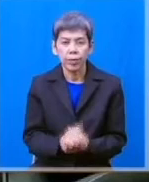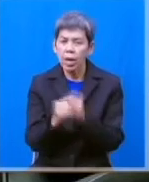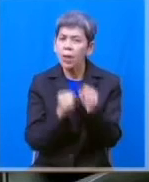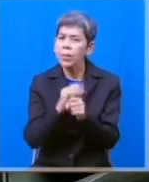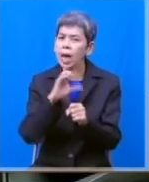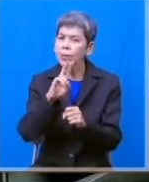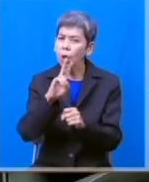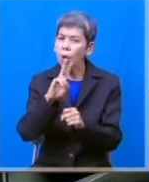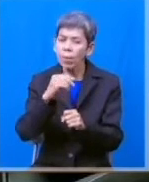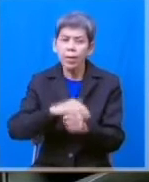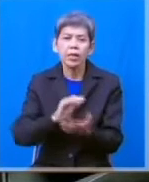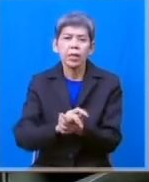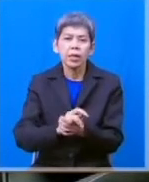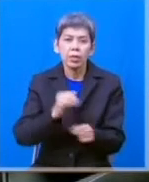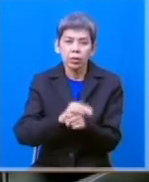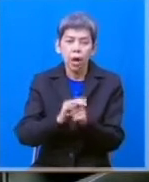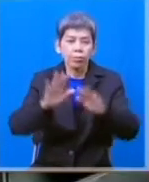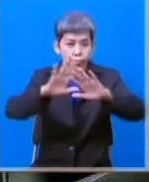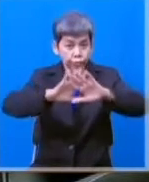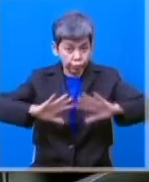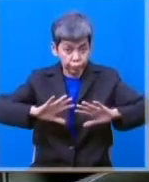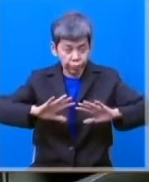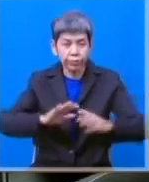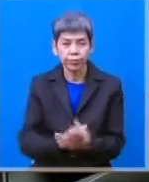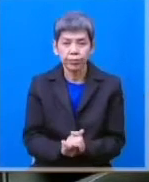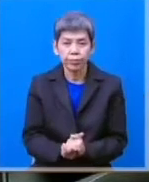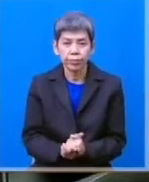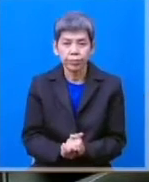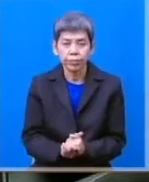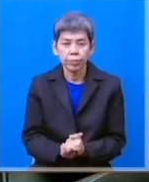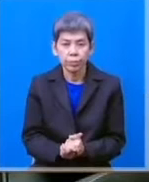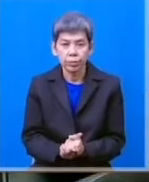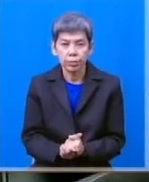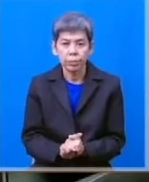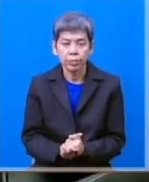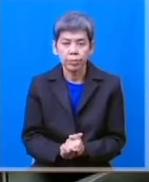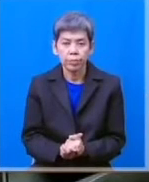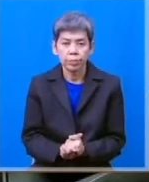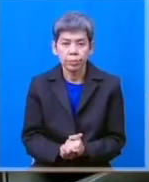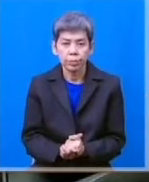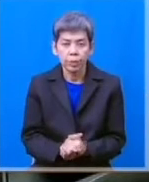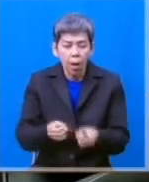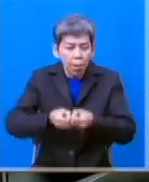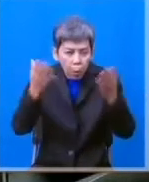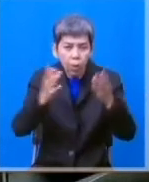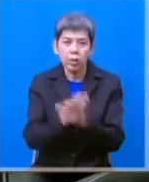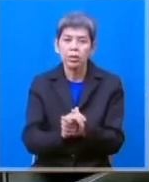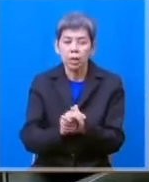52คือมาประชุมอาเซียนที่โรงแรมทิพย์นะครับระเบิดที่แม